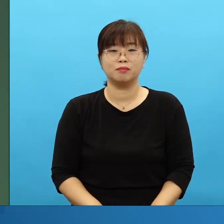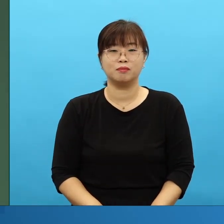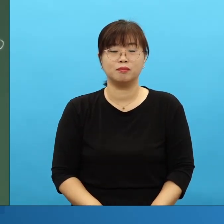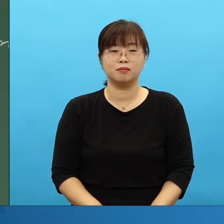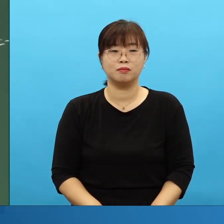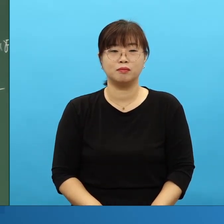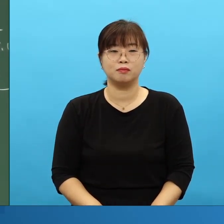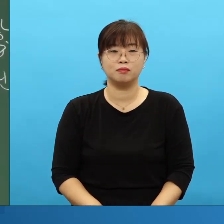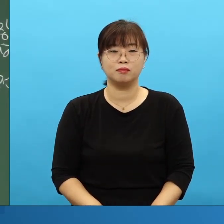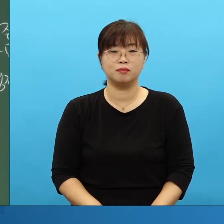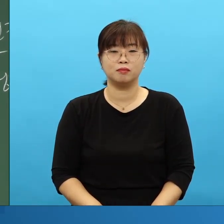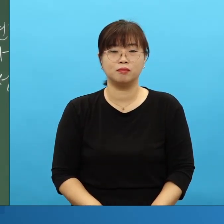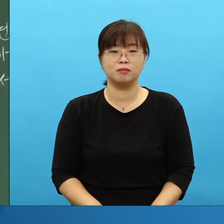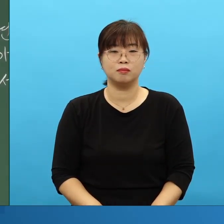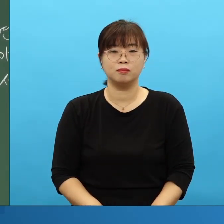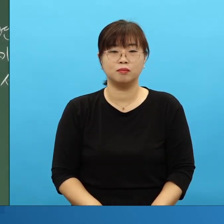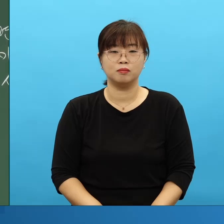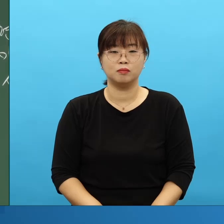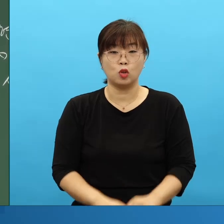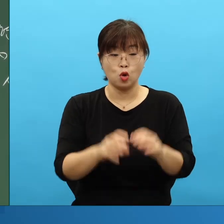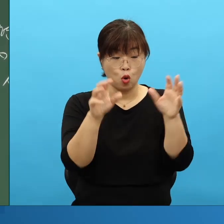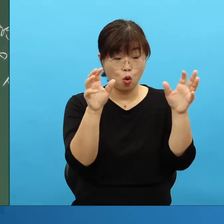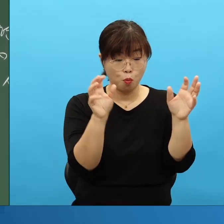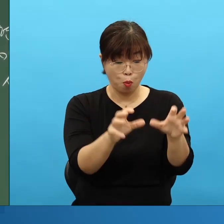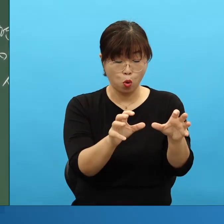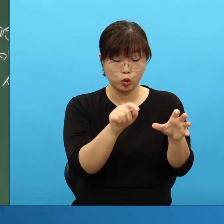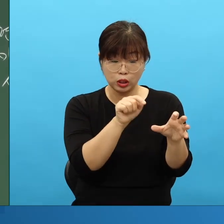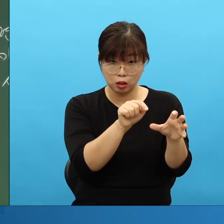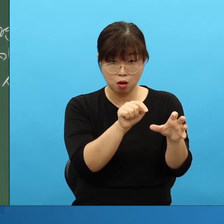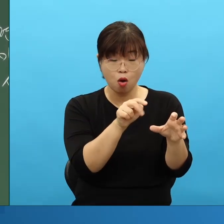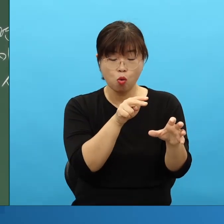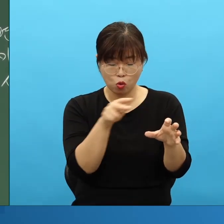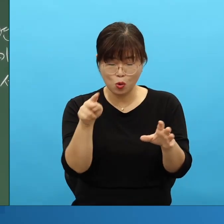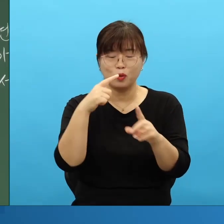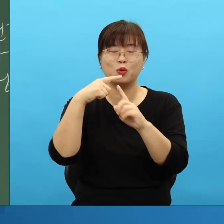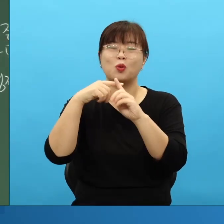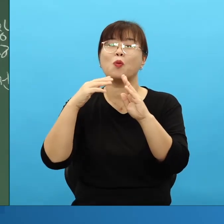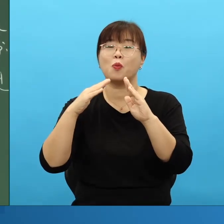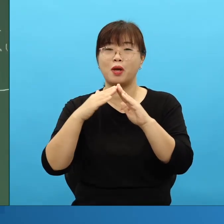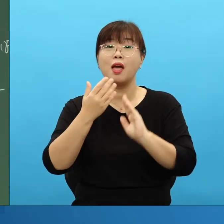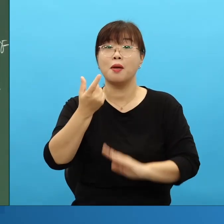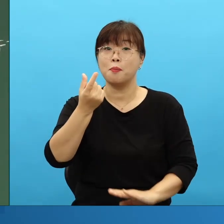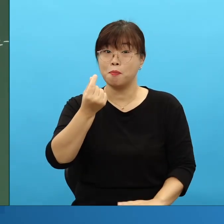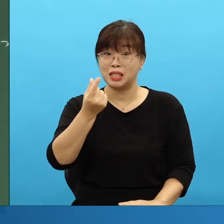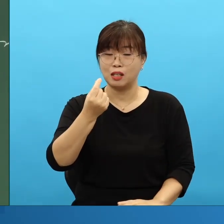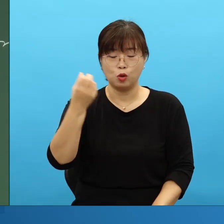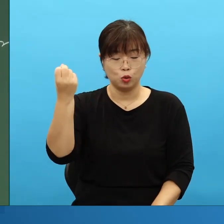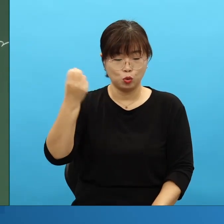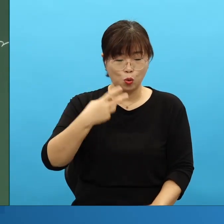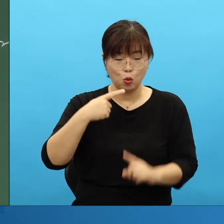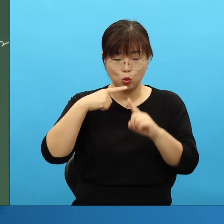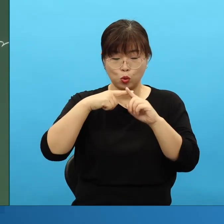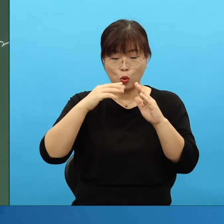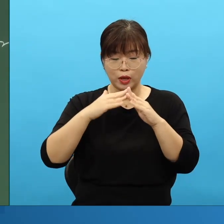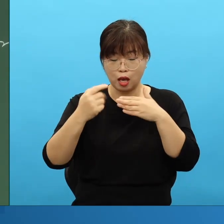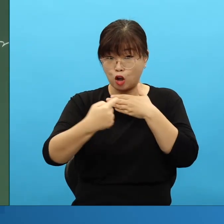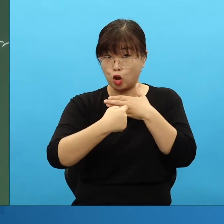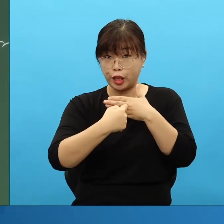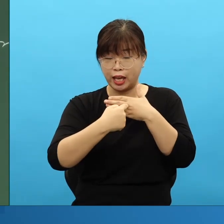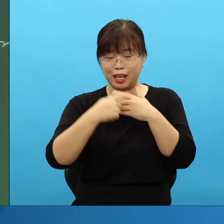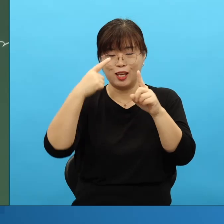here is our church building. 예, 모이는 것도 교회지만은요, 우리가 예배당을 짓고 뭐 하자는